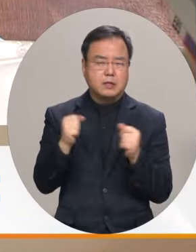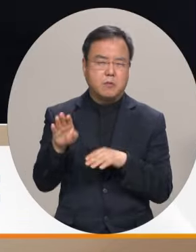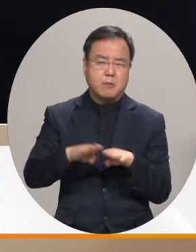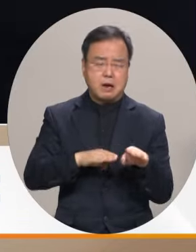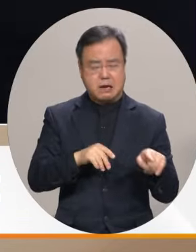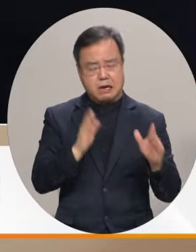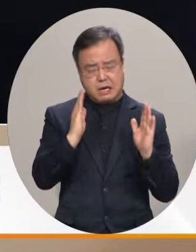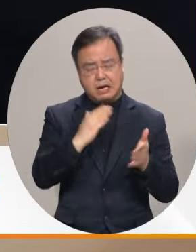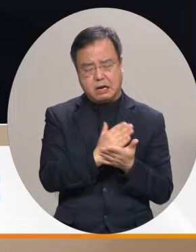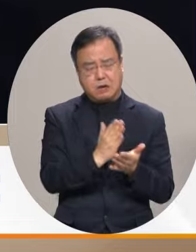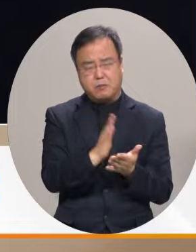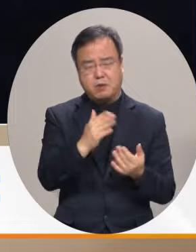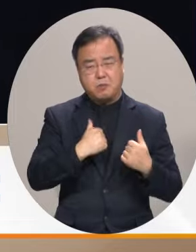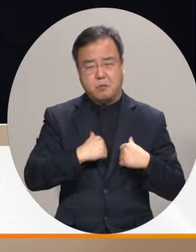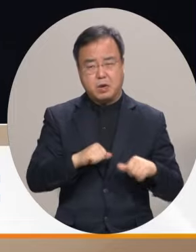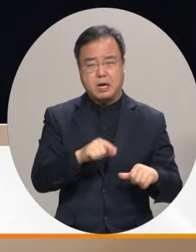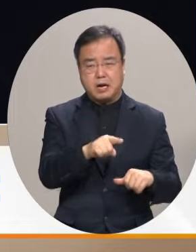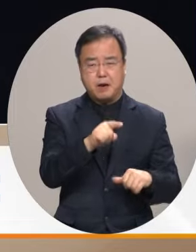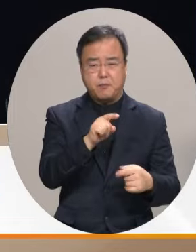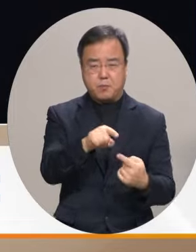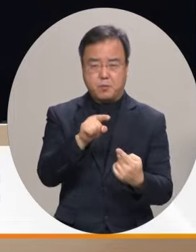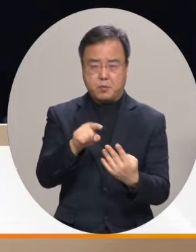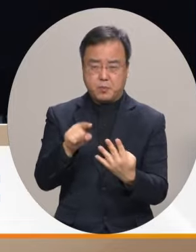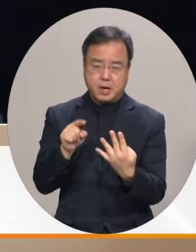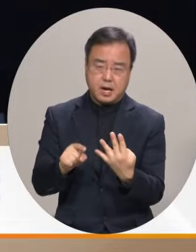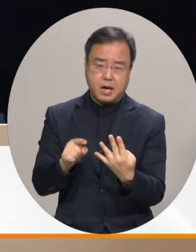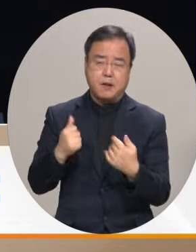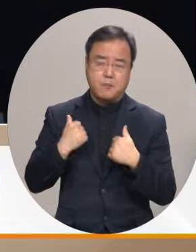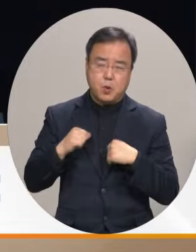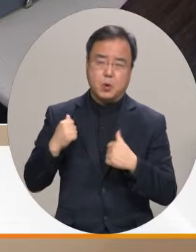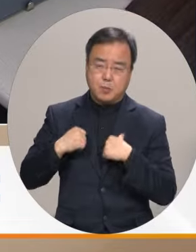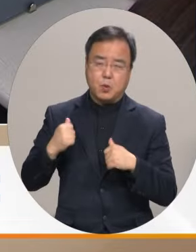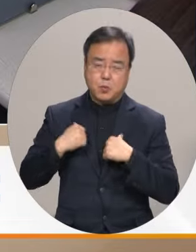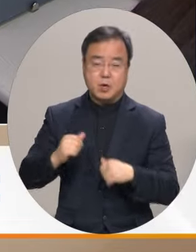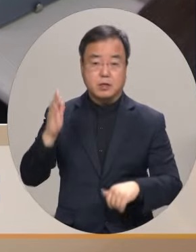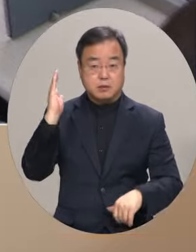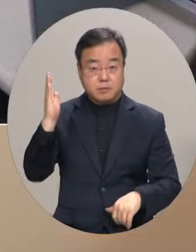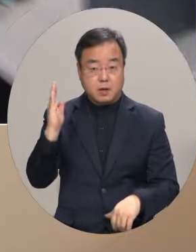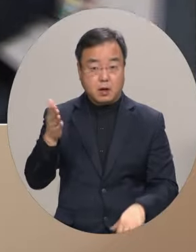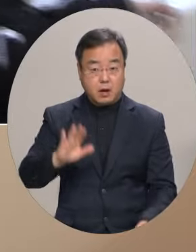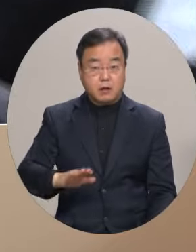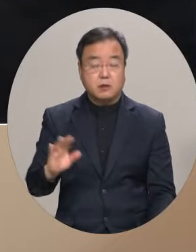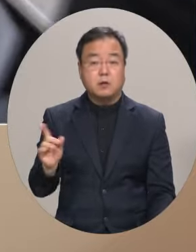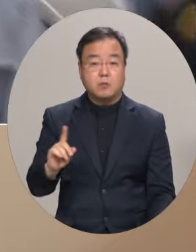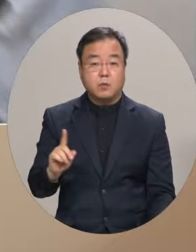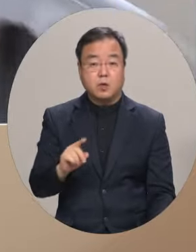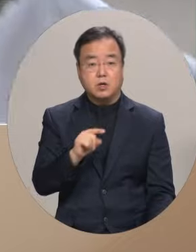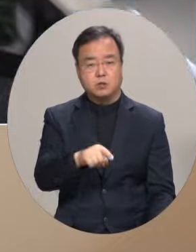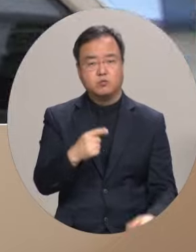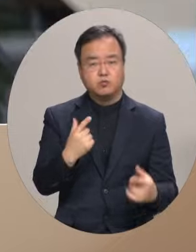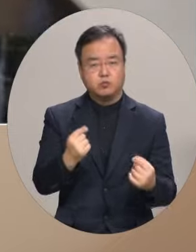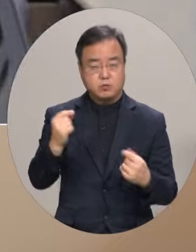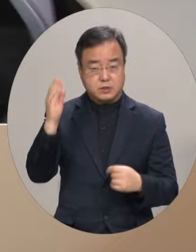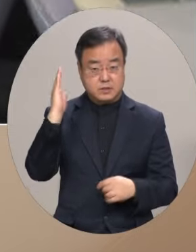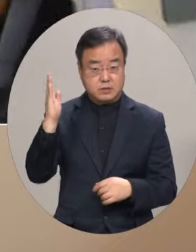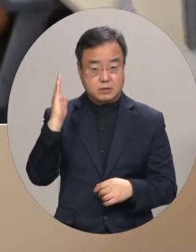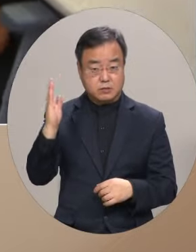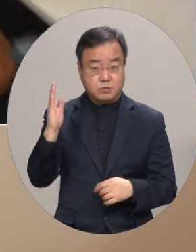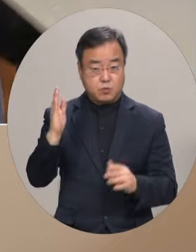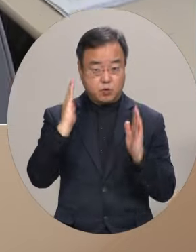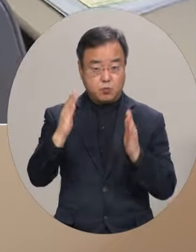되니까 난이 과목 포기하고이 과목 포기하고라고 이야기를 하고 공부를 시작해요 그런데 문제는 그렇게 이야기를 하